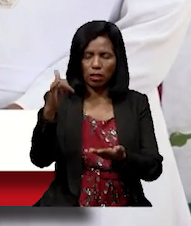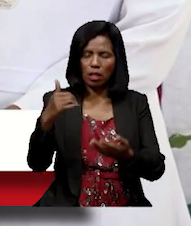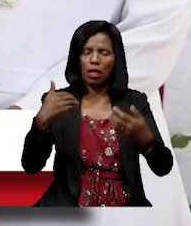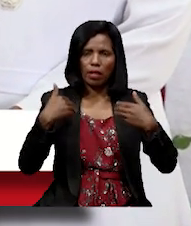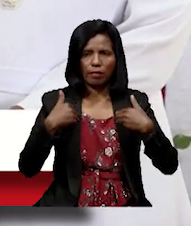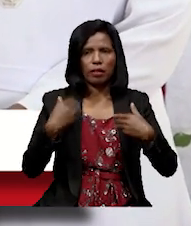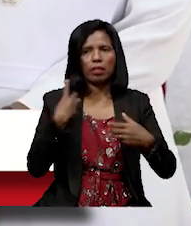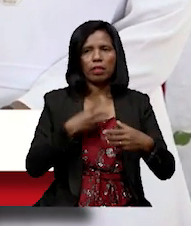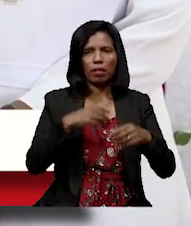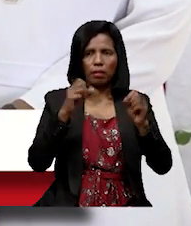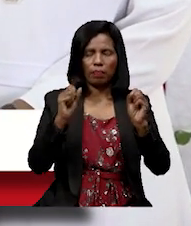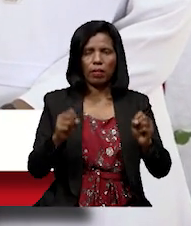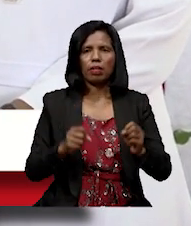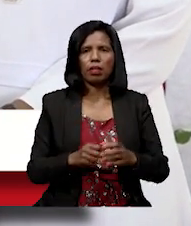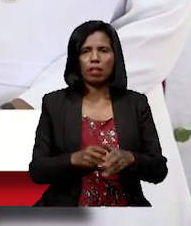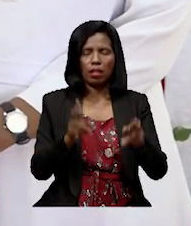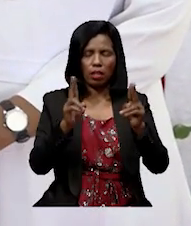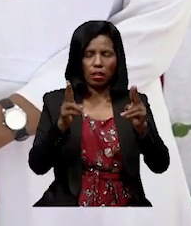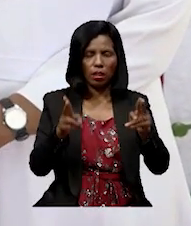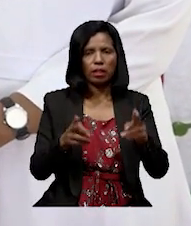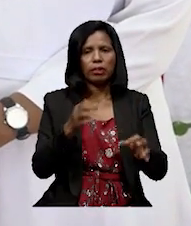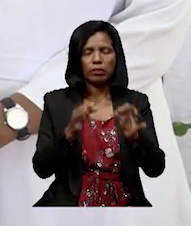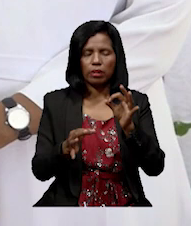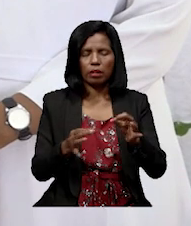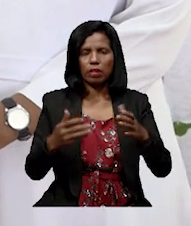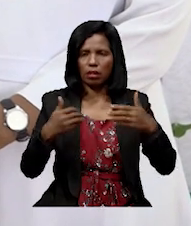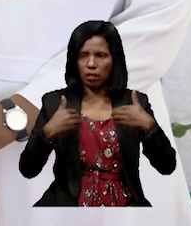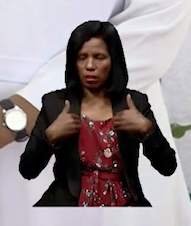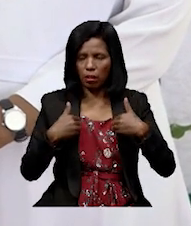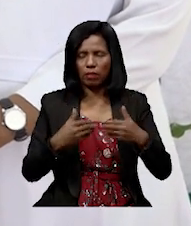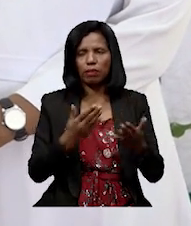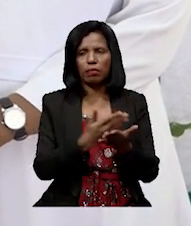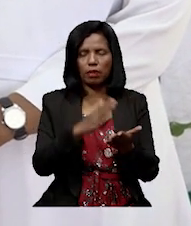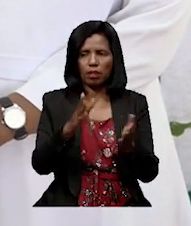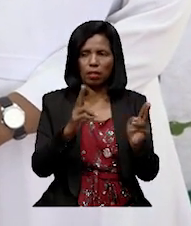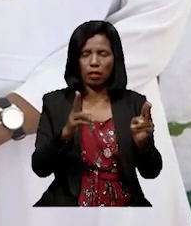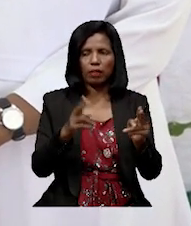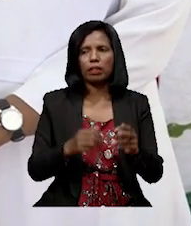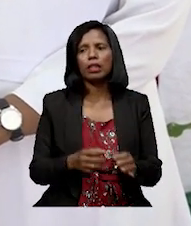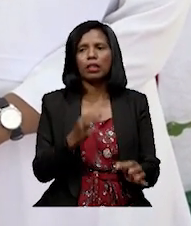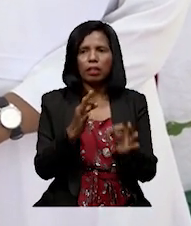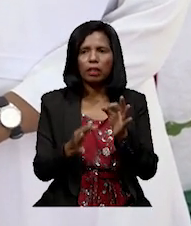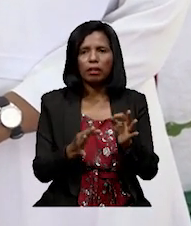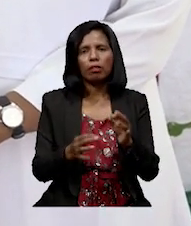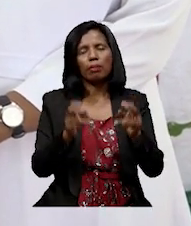bele lalai sir na be ke kari kse iha entong dispasya lalai kari